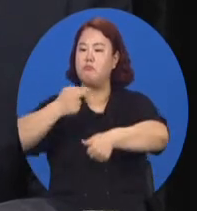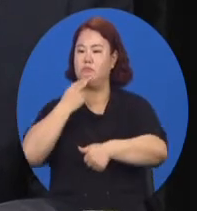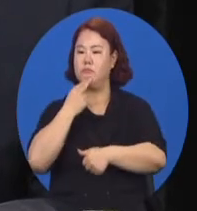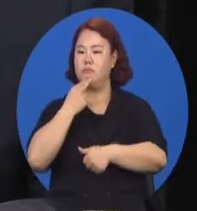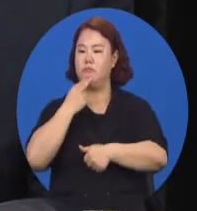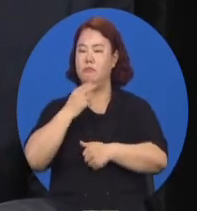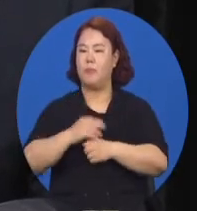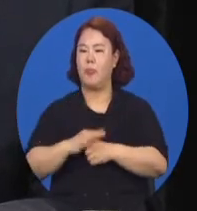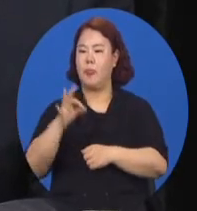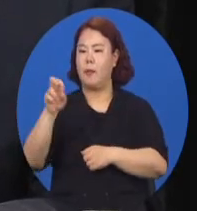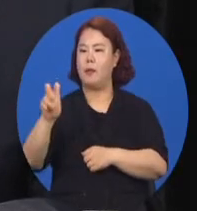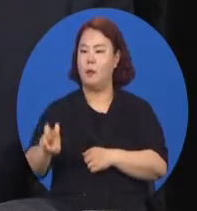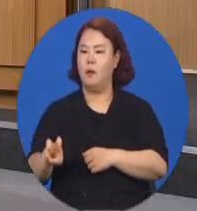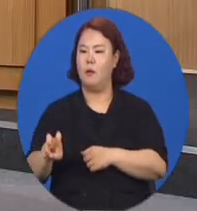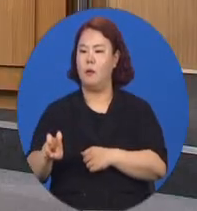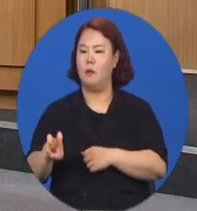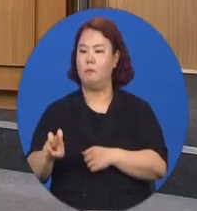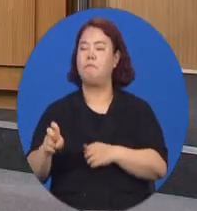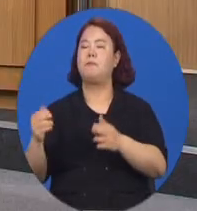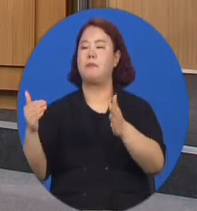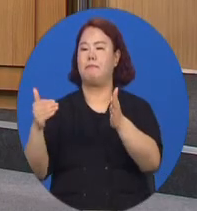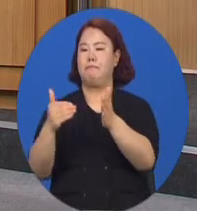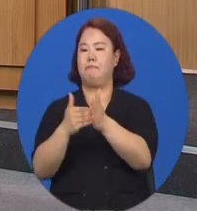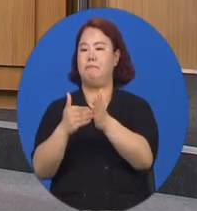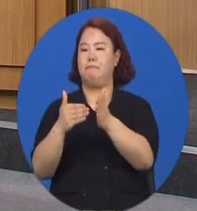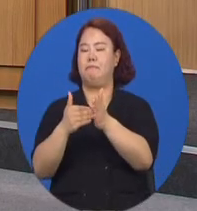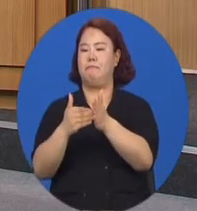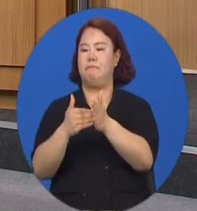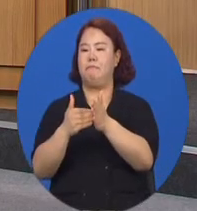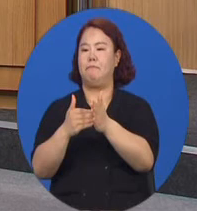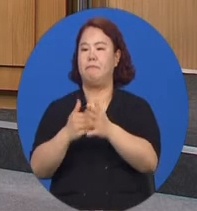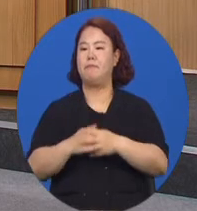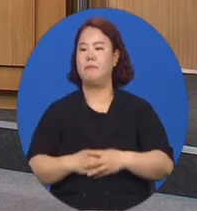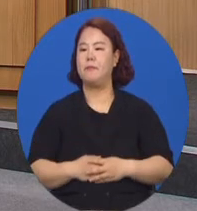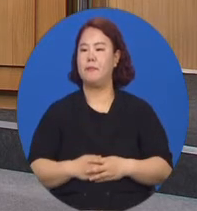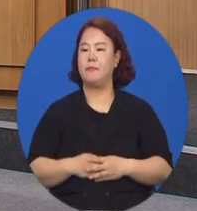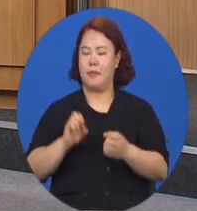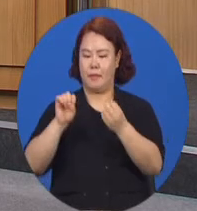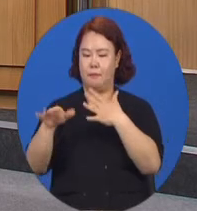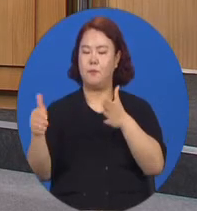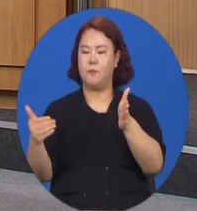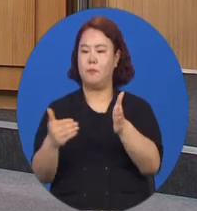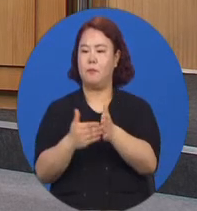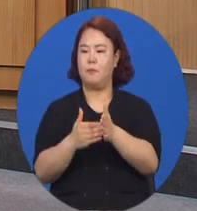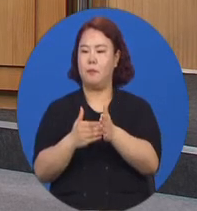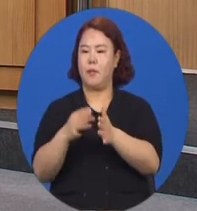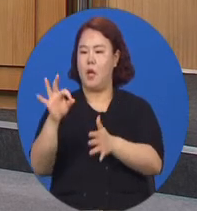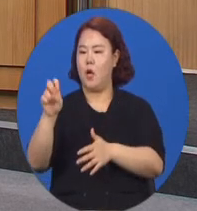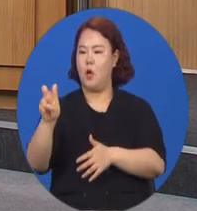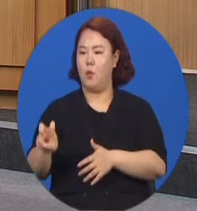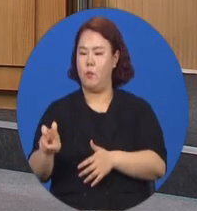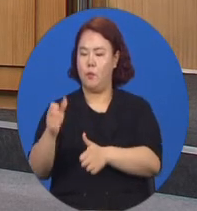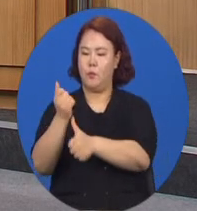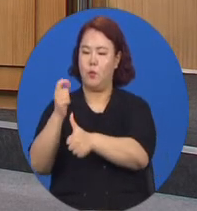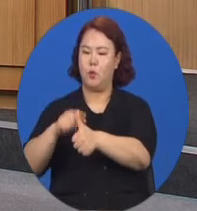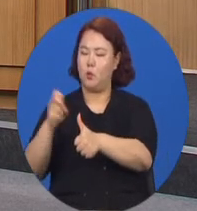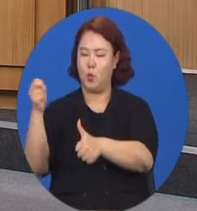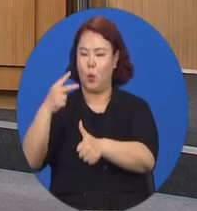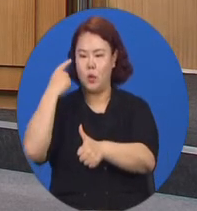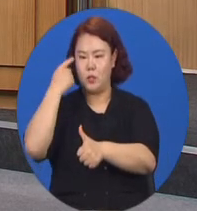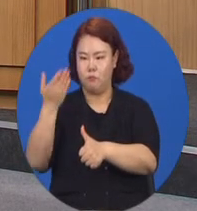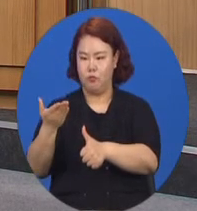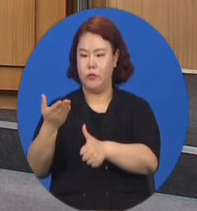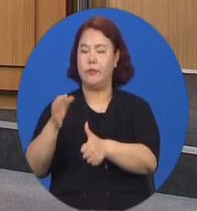엄재창 후보 8년 위인 이진 군수방향을 네. 하고. 네, 자 거기까지 답변이 네. 끝났고요. 예, 우리 엄 후보님께서 또 한 번의